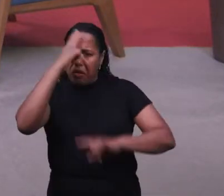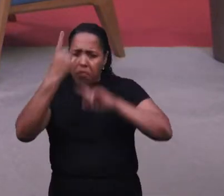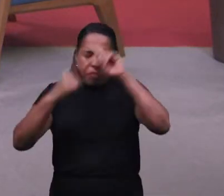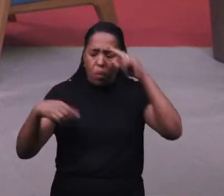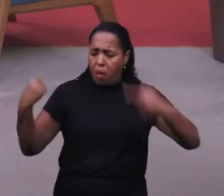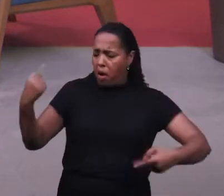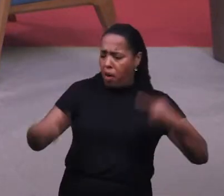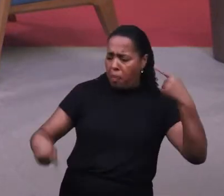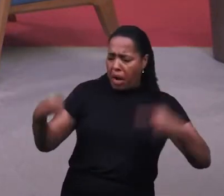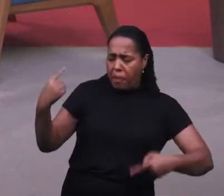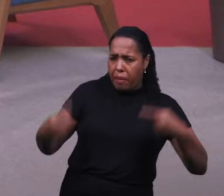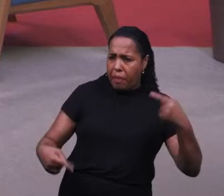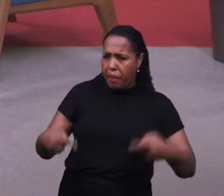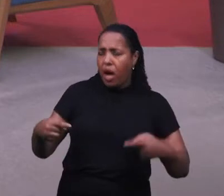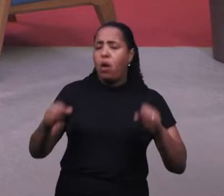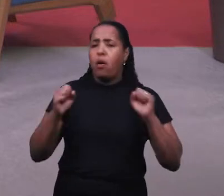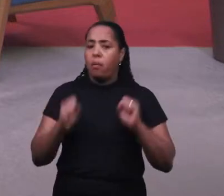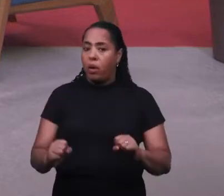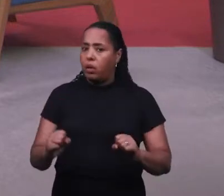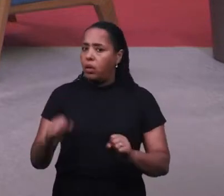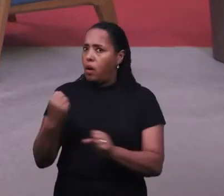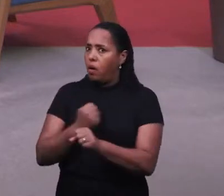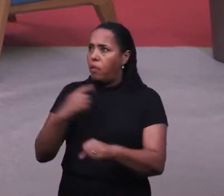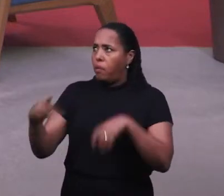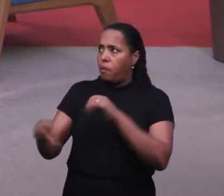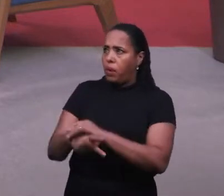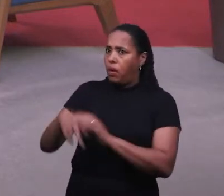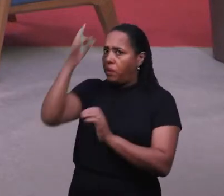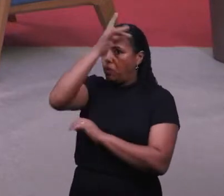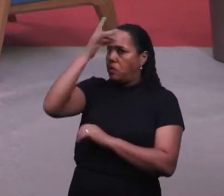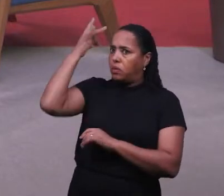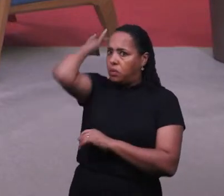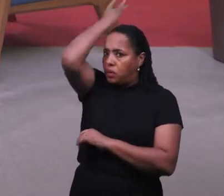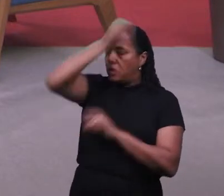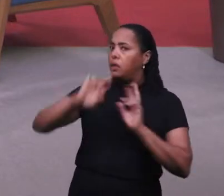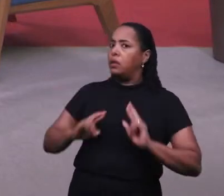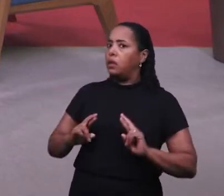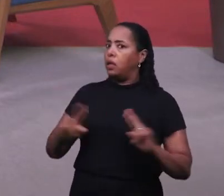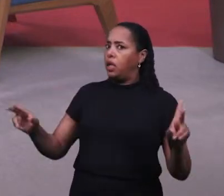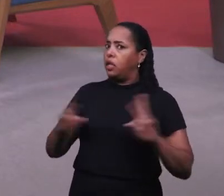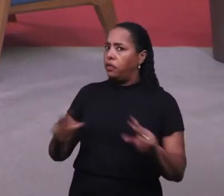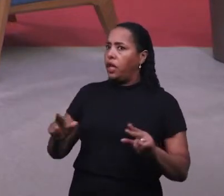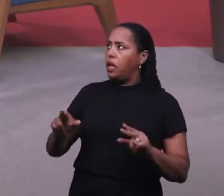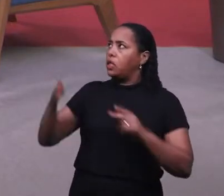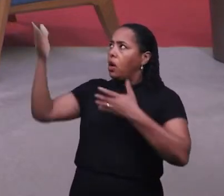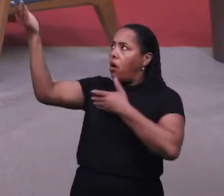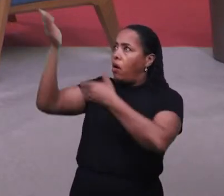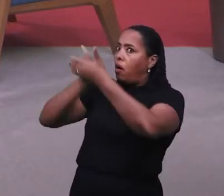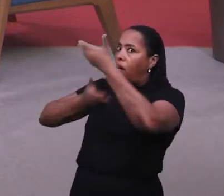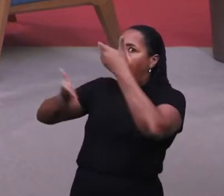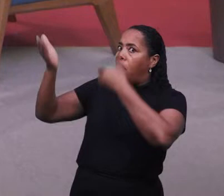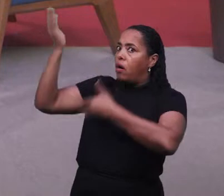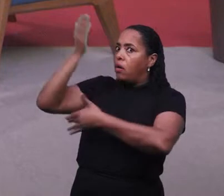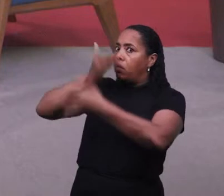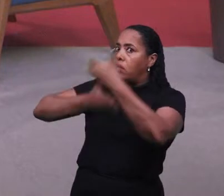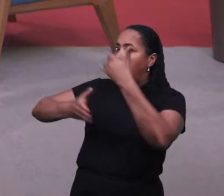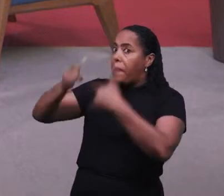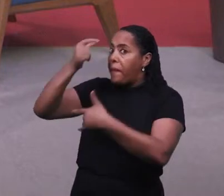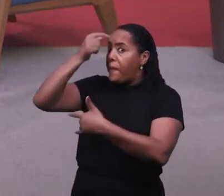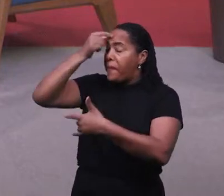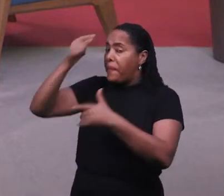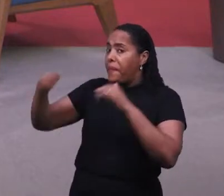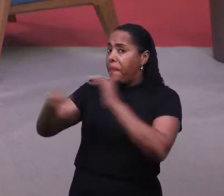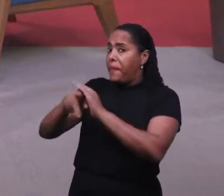de discours, discuter, débattre, mais l'ordre du Saint-Esprit, c'est une autre chose. L'ordre du Saint-Esprit, il vient du haut, de